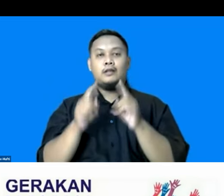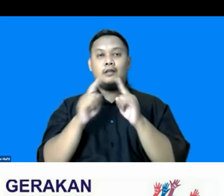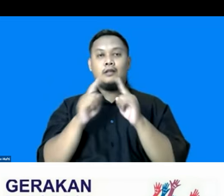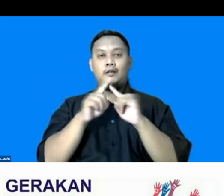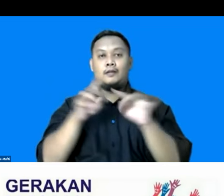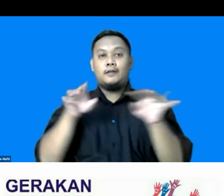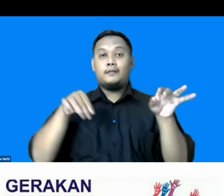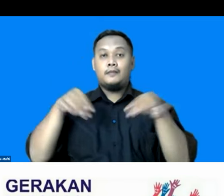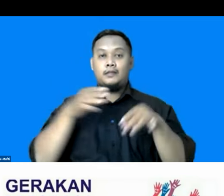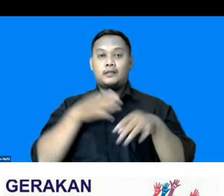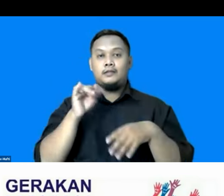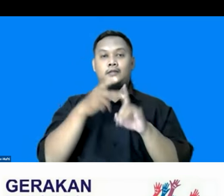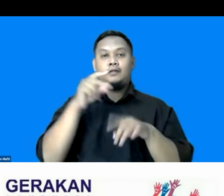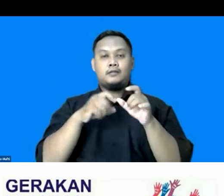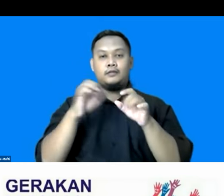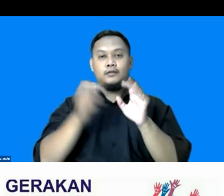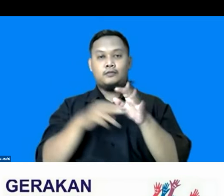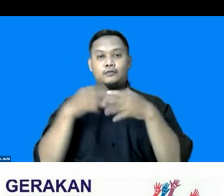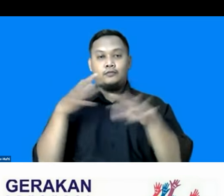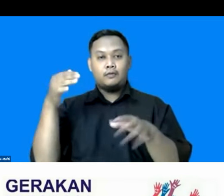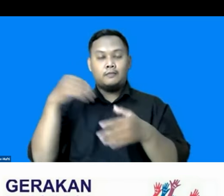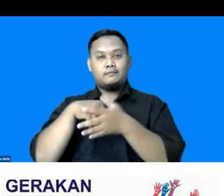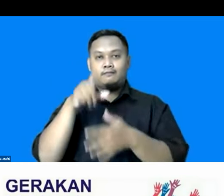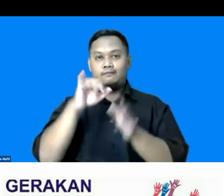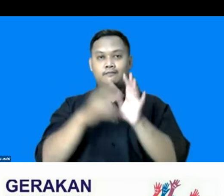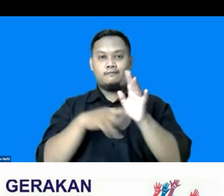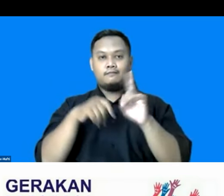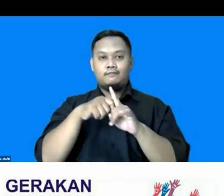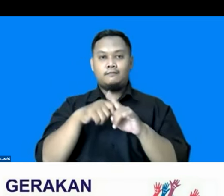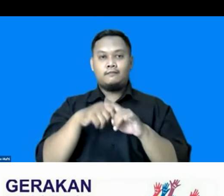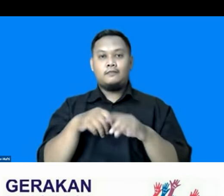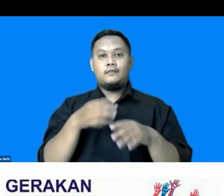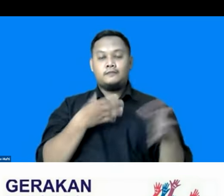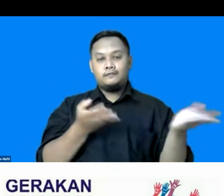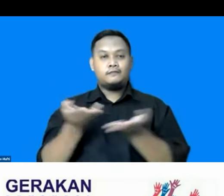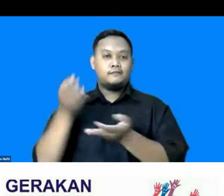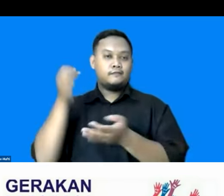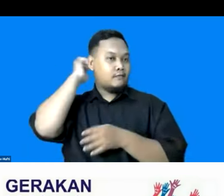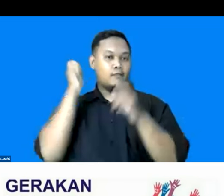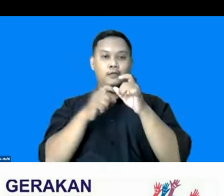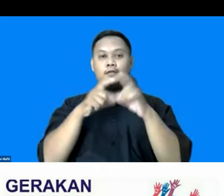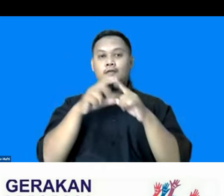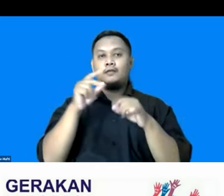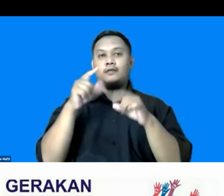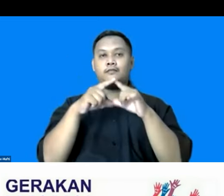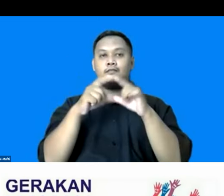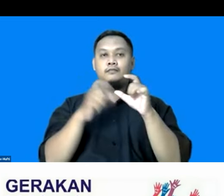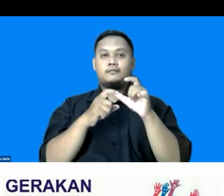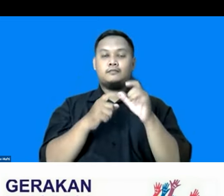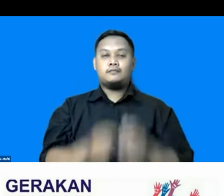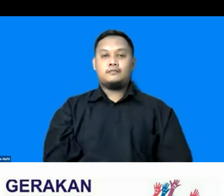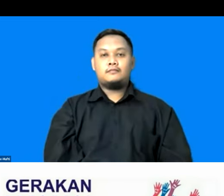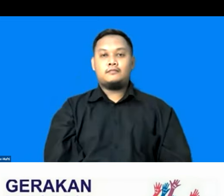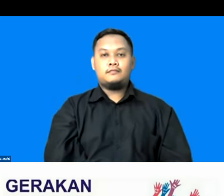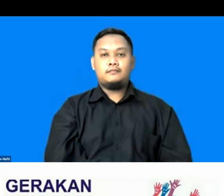ada di link. Mungkin saya serahkan kepada Bu Saraswati Ayu Indiraswari, Sajana